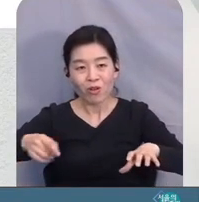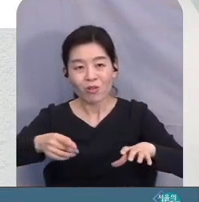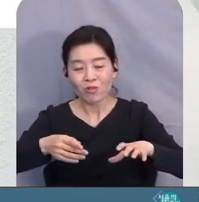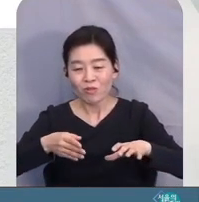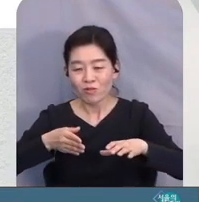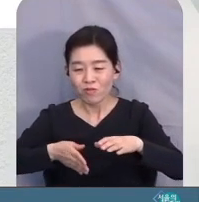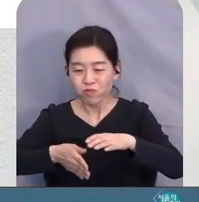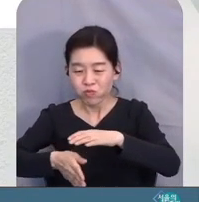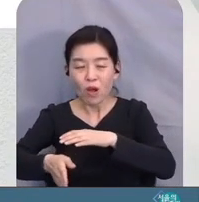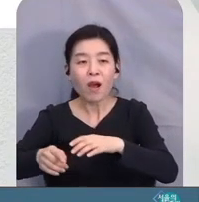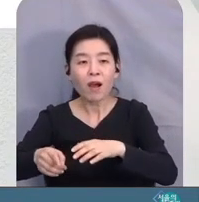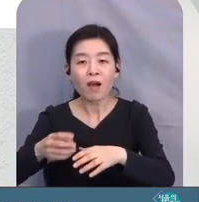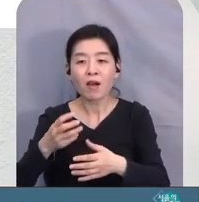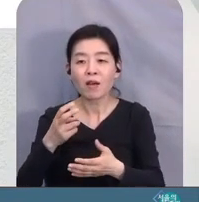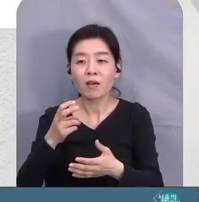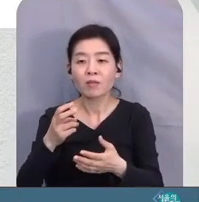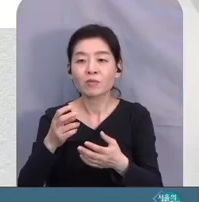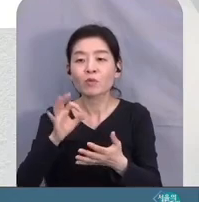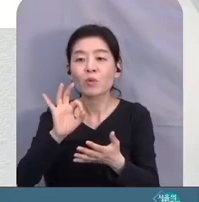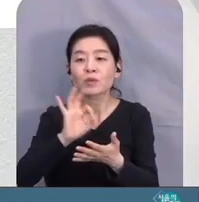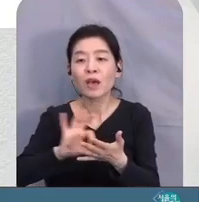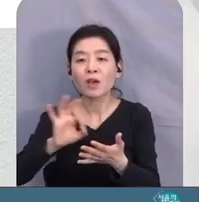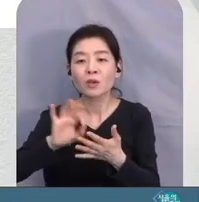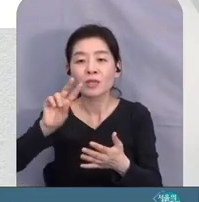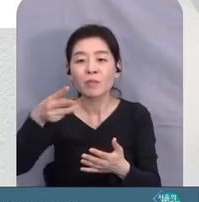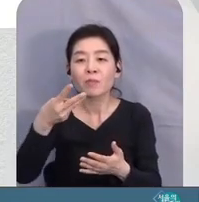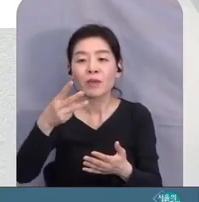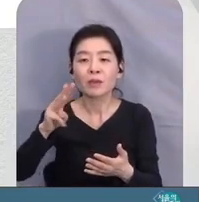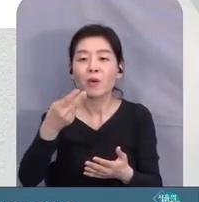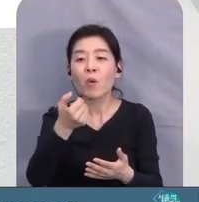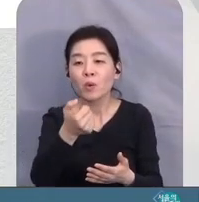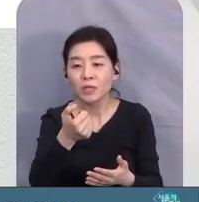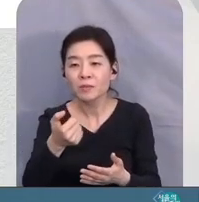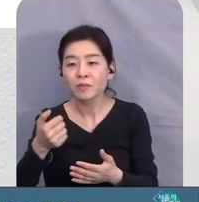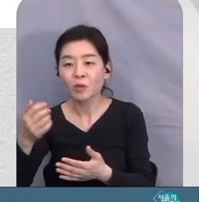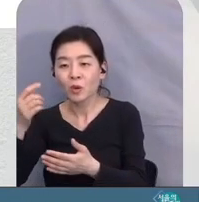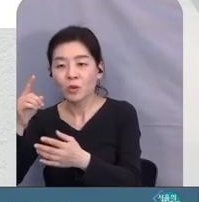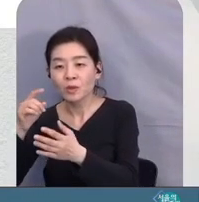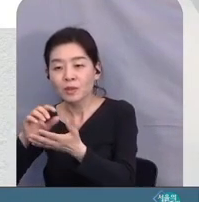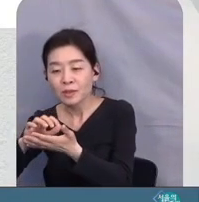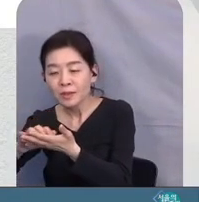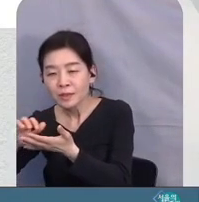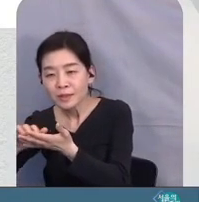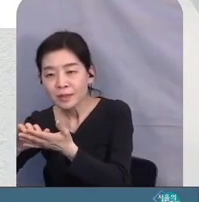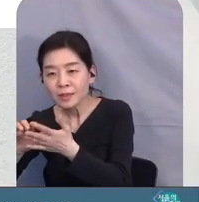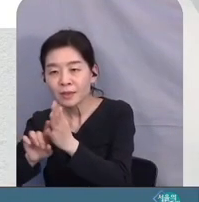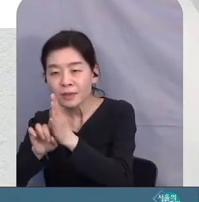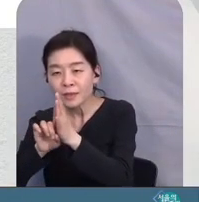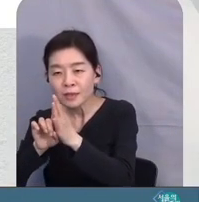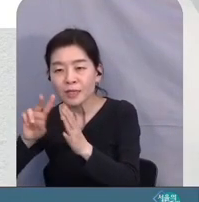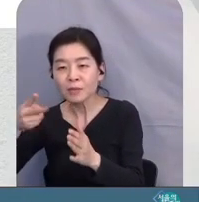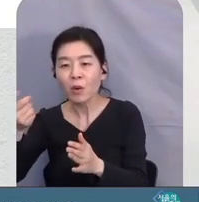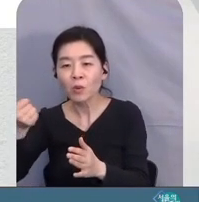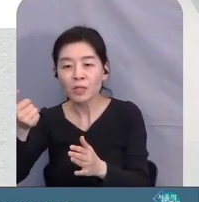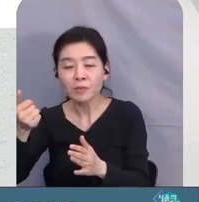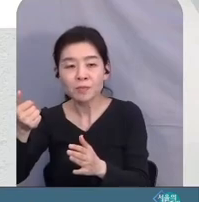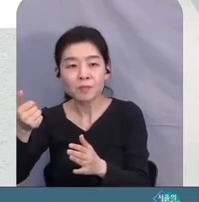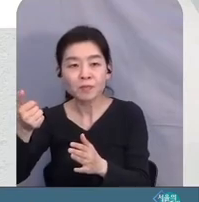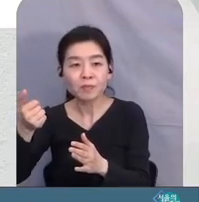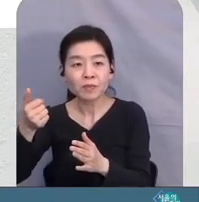다음에 측정한다고 30년 동안 250억 엔 들어가고 기타 방출 비용 뭐다. 근데